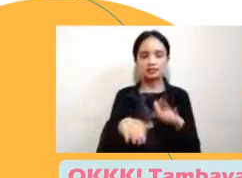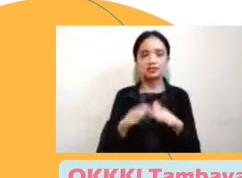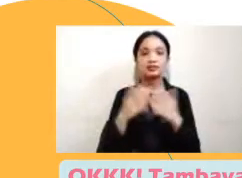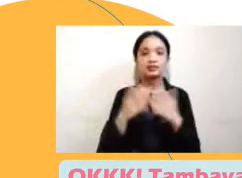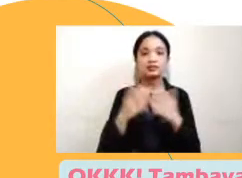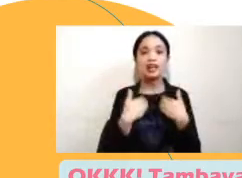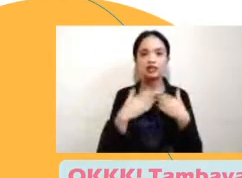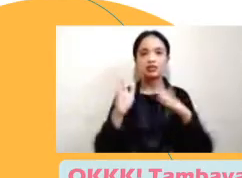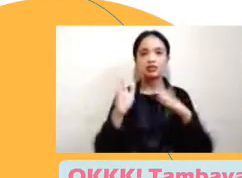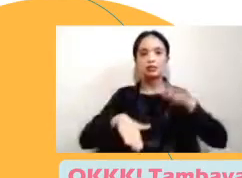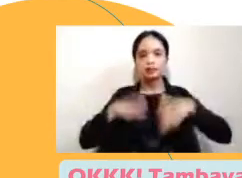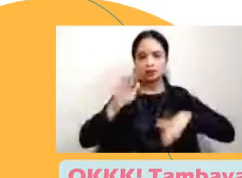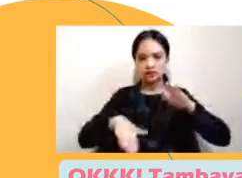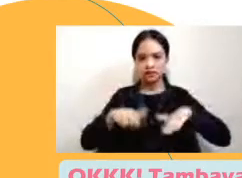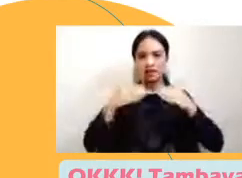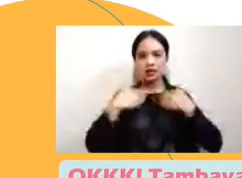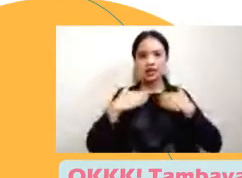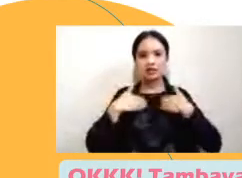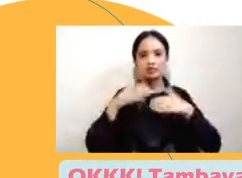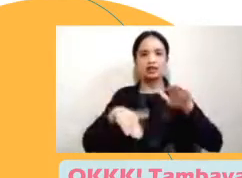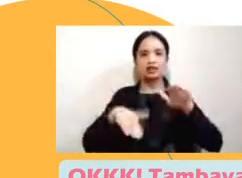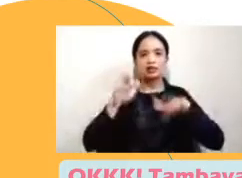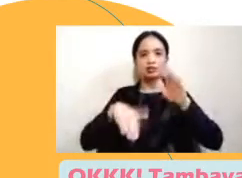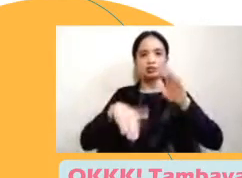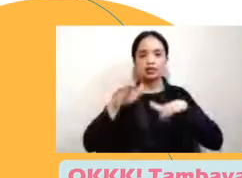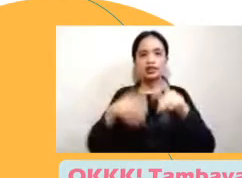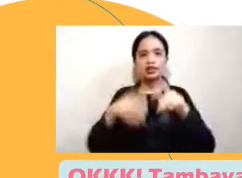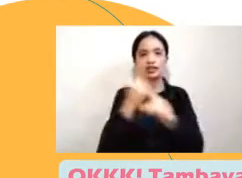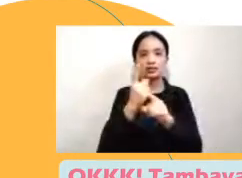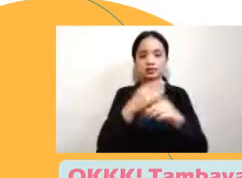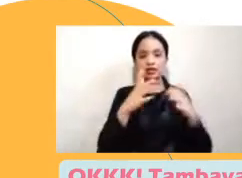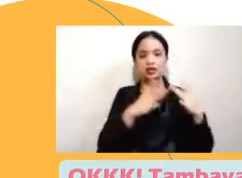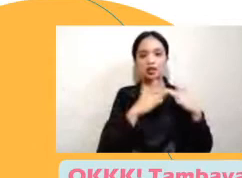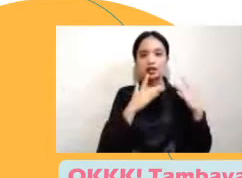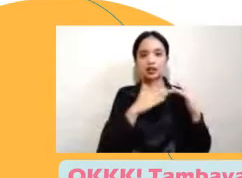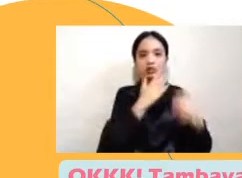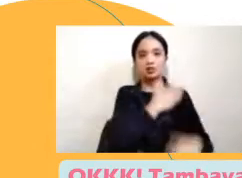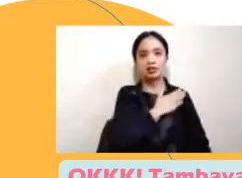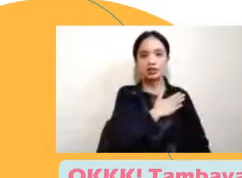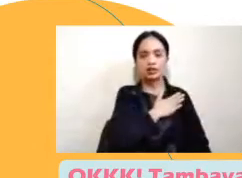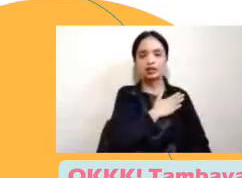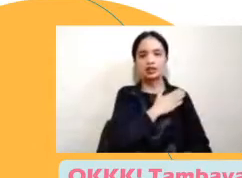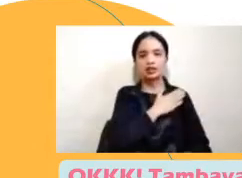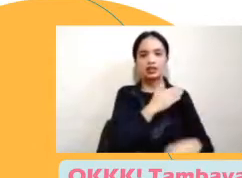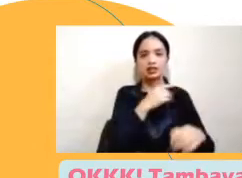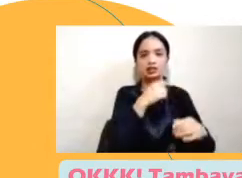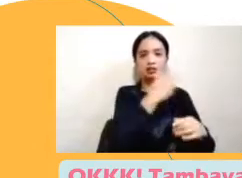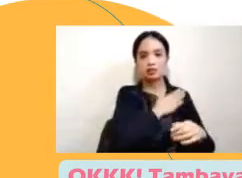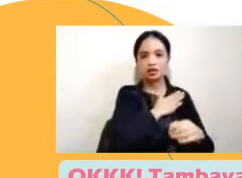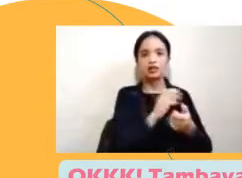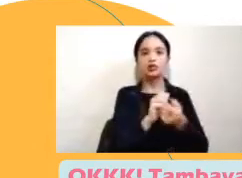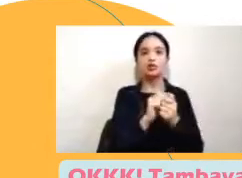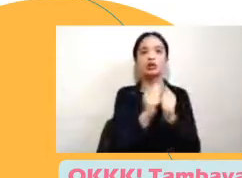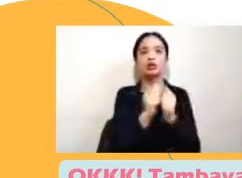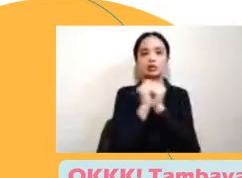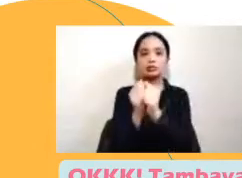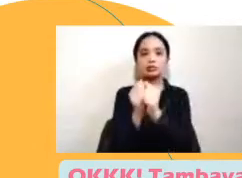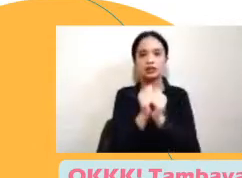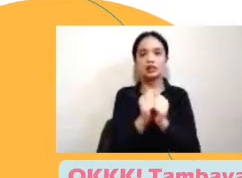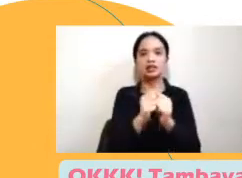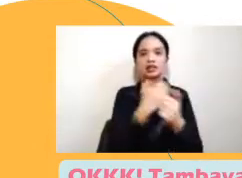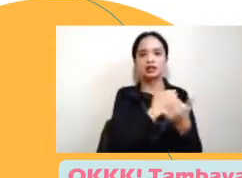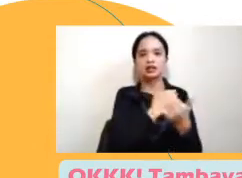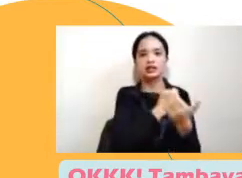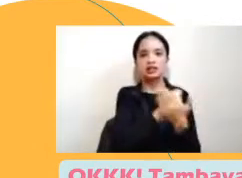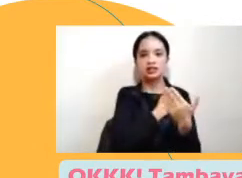siya. Parang yung puso mo sinusuntok sinasabayan, na. Sinasabayan eh. Yung heartbeat, di ba? So,